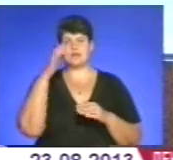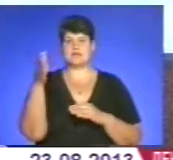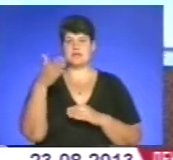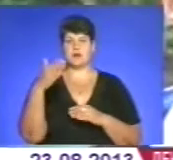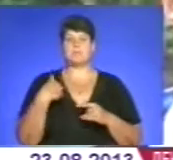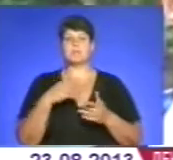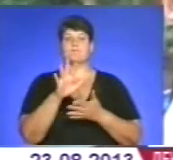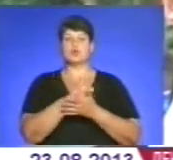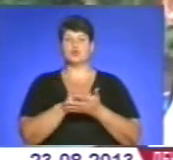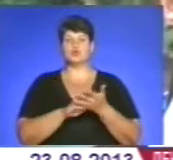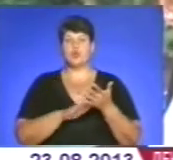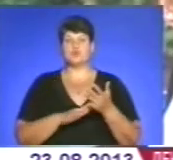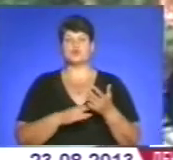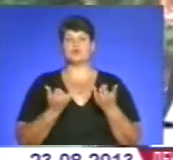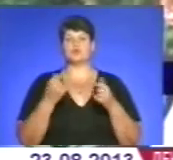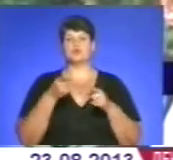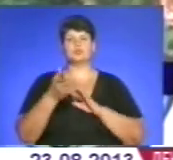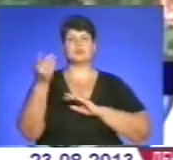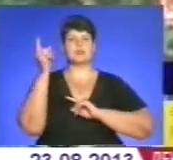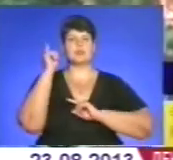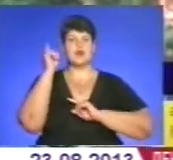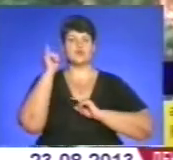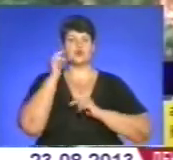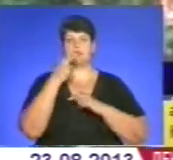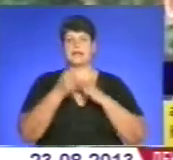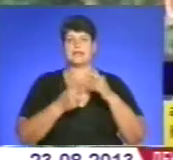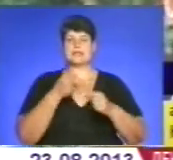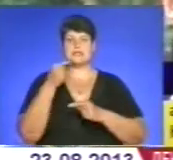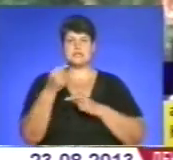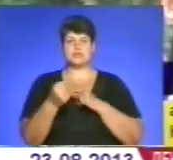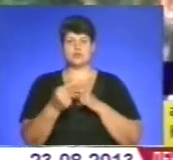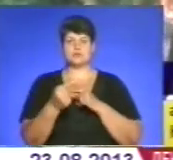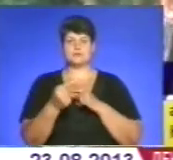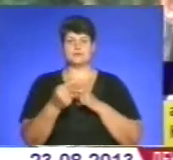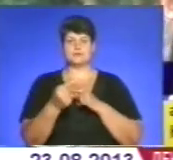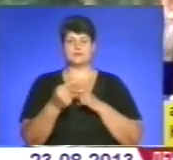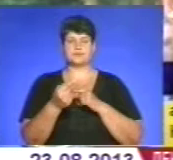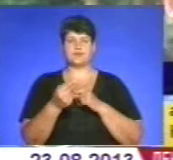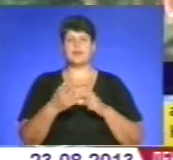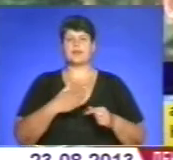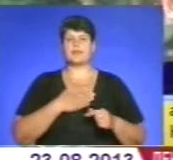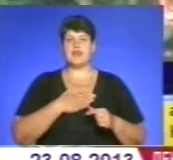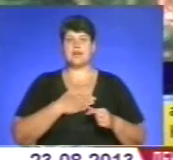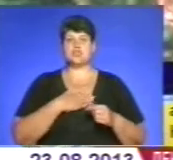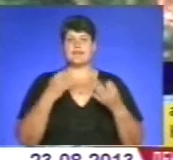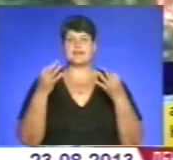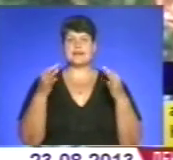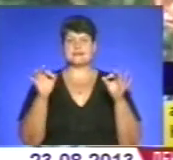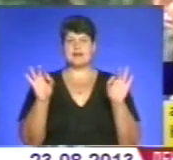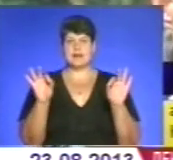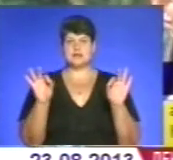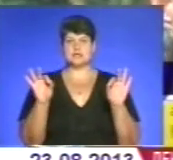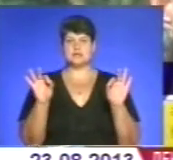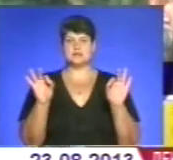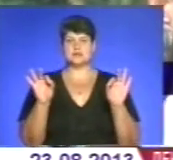ми продовжуємо ту давню традицію, адже наша незалежність,